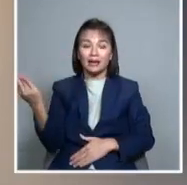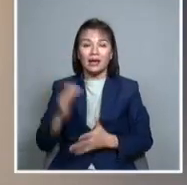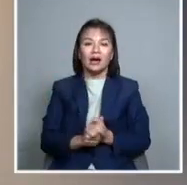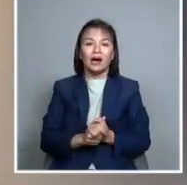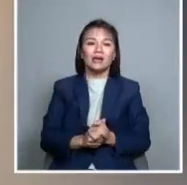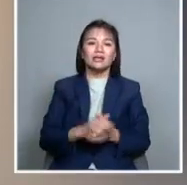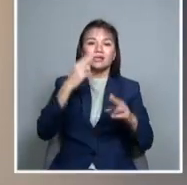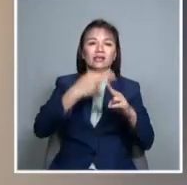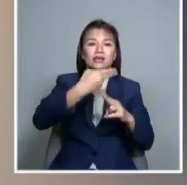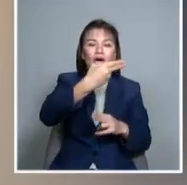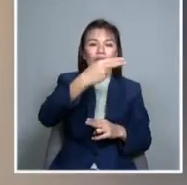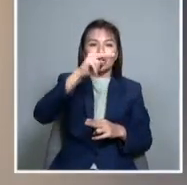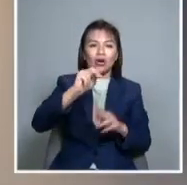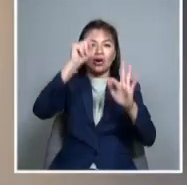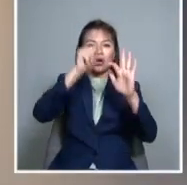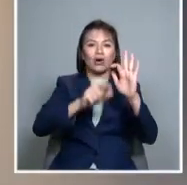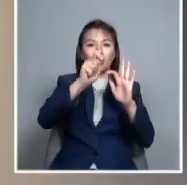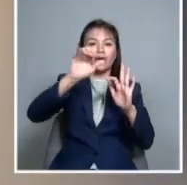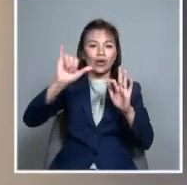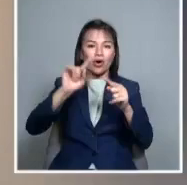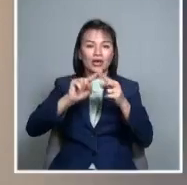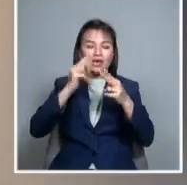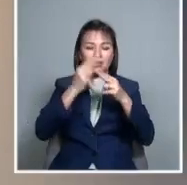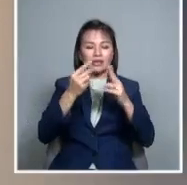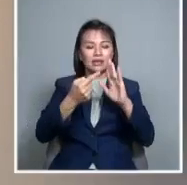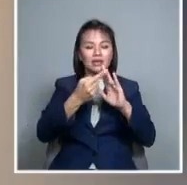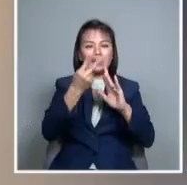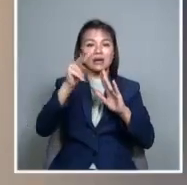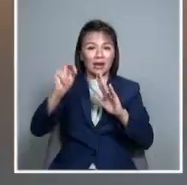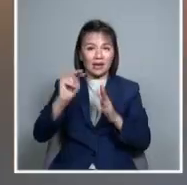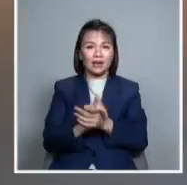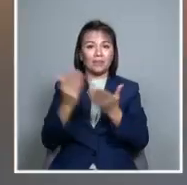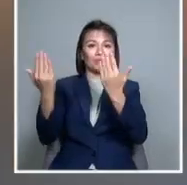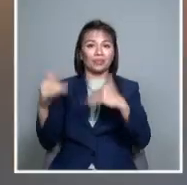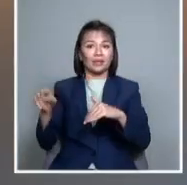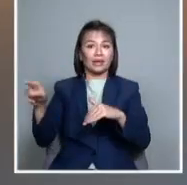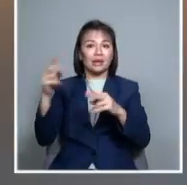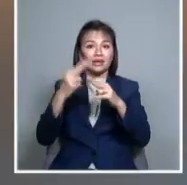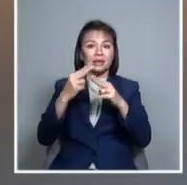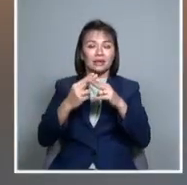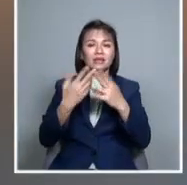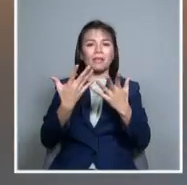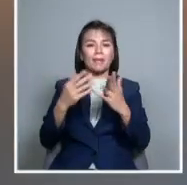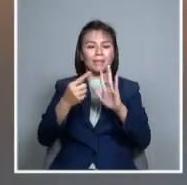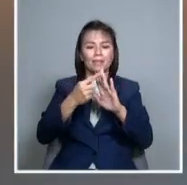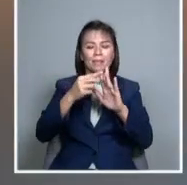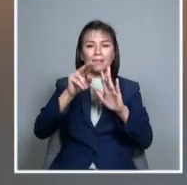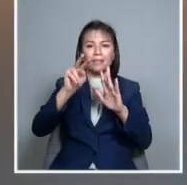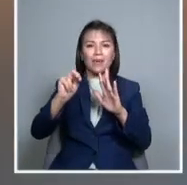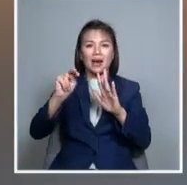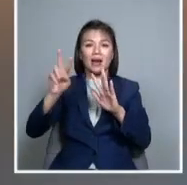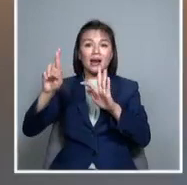บุษกรกับคุณธีรเดชนะครับครอบครัวน่ารักมากเลยนะครับแล้วก็คุณเป็นล่าร้านนี้นะครับคุณหญิงรฐานักแสดงคนอื่นๆ